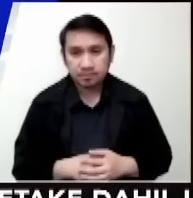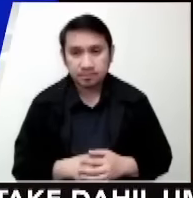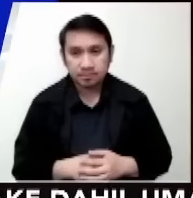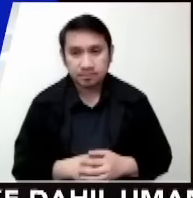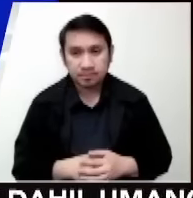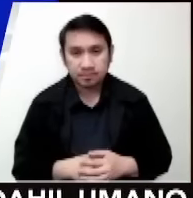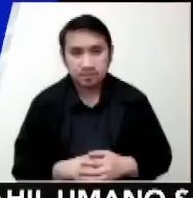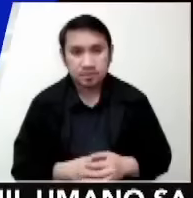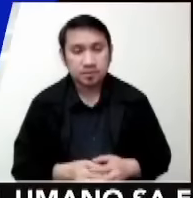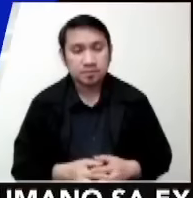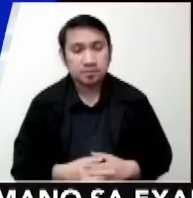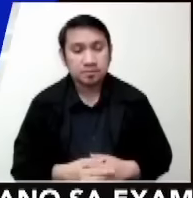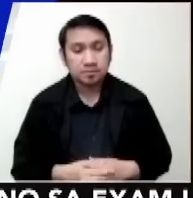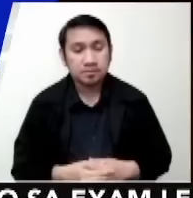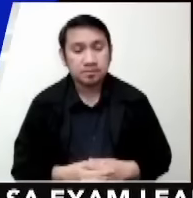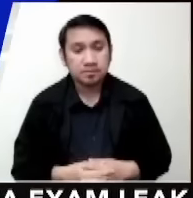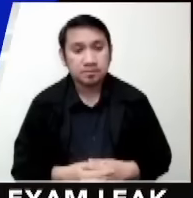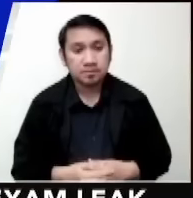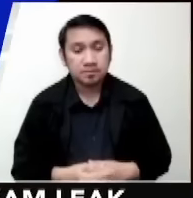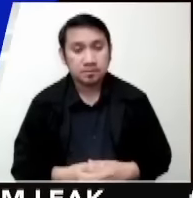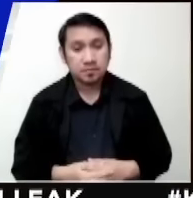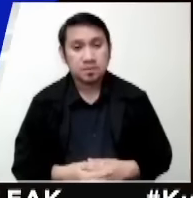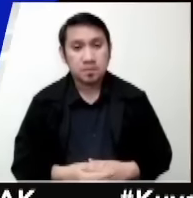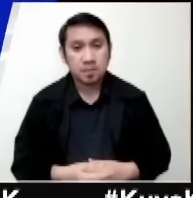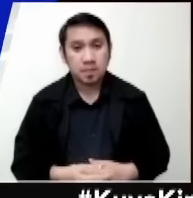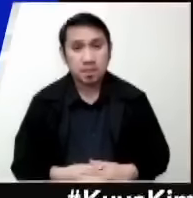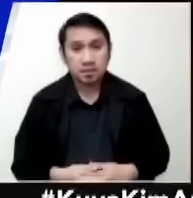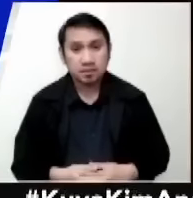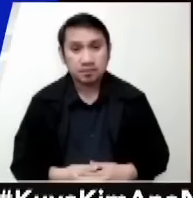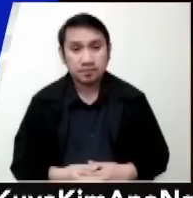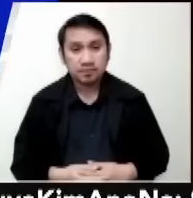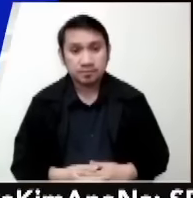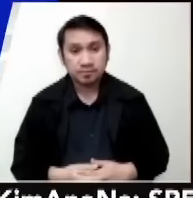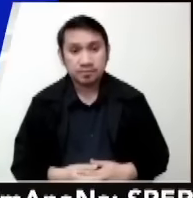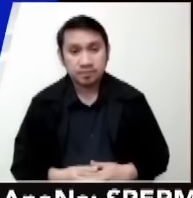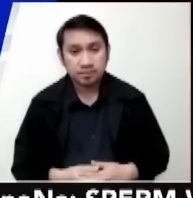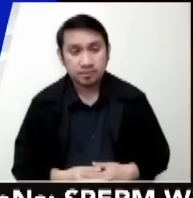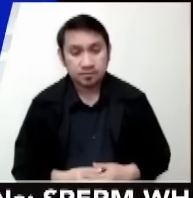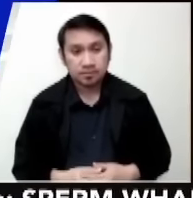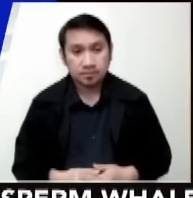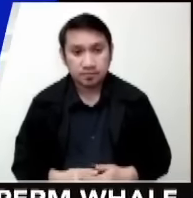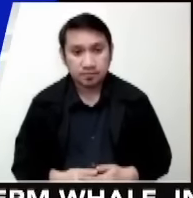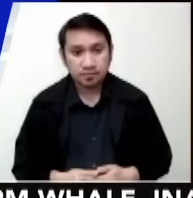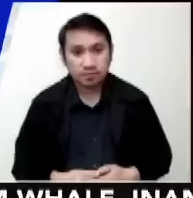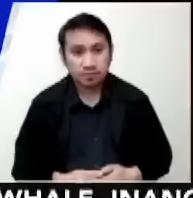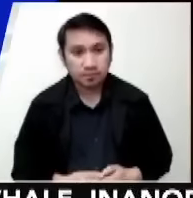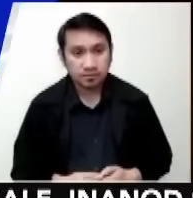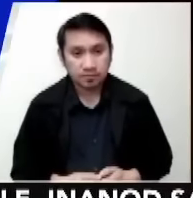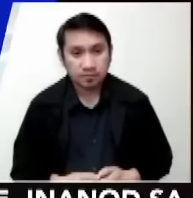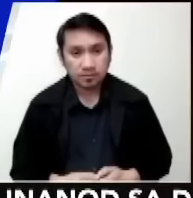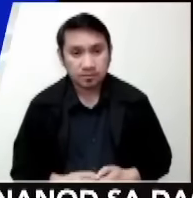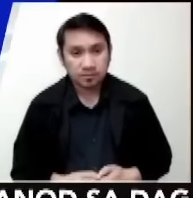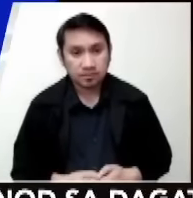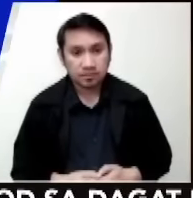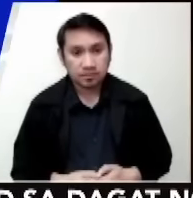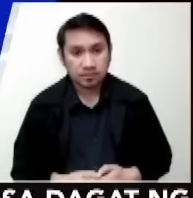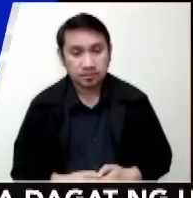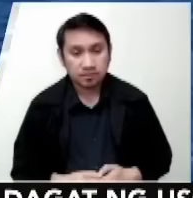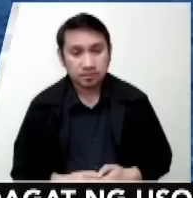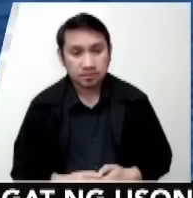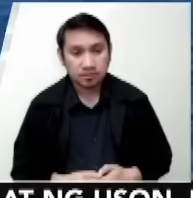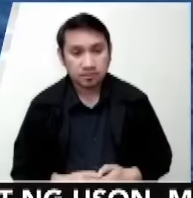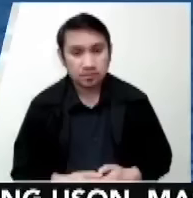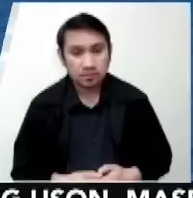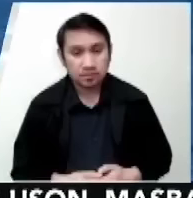with climate change, with food security, of course upholding international law. All of these things are front and